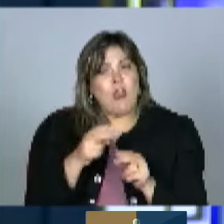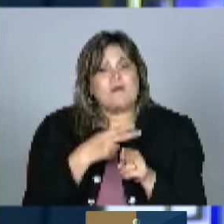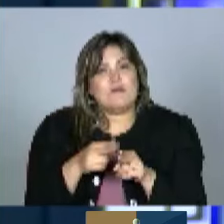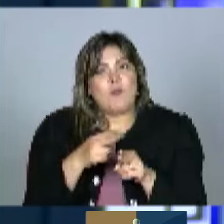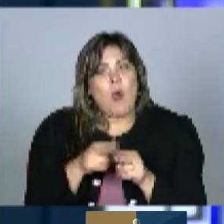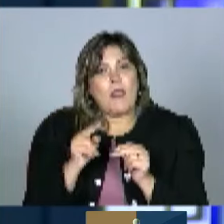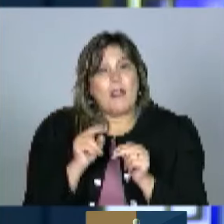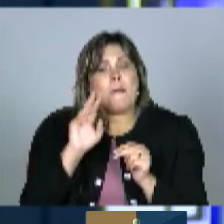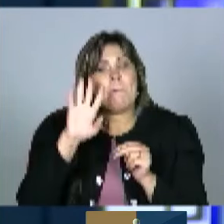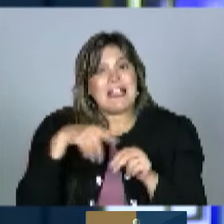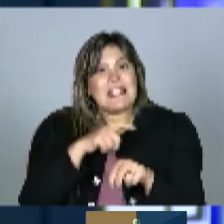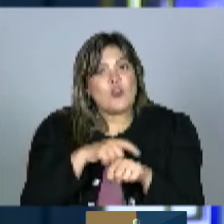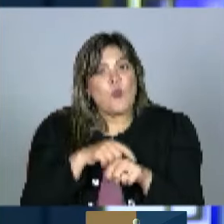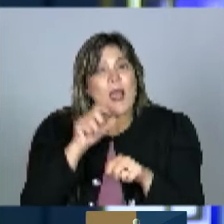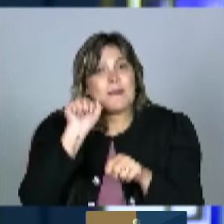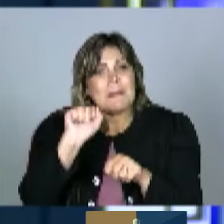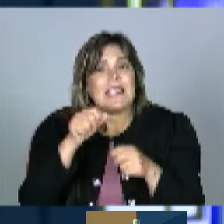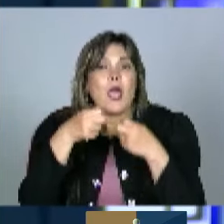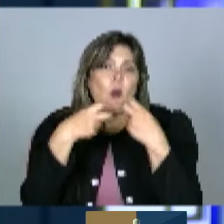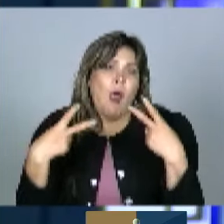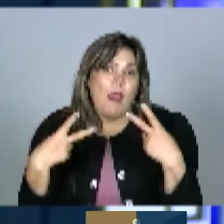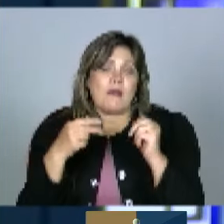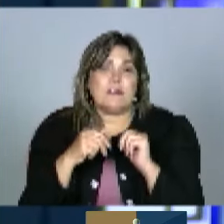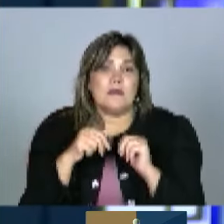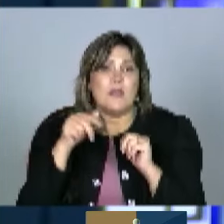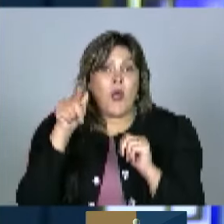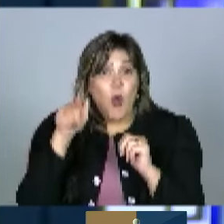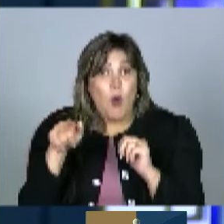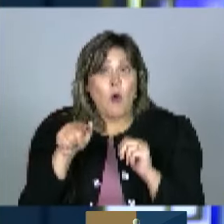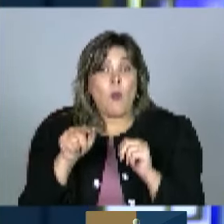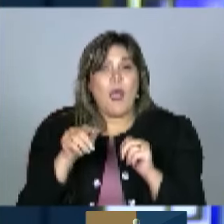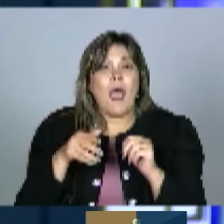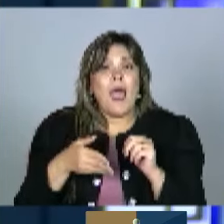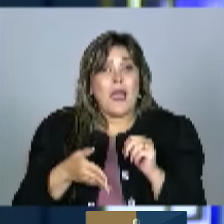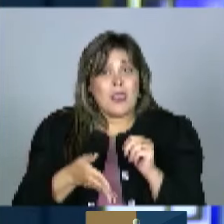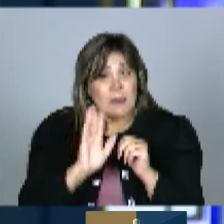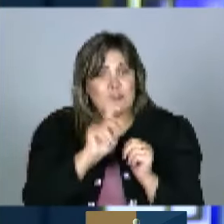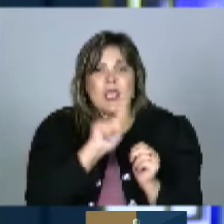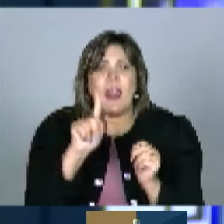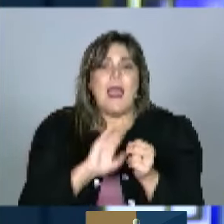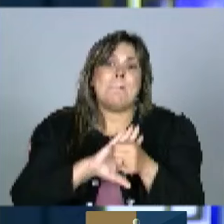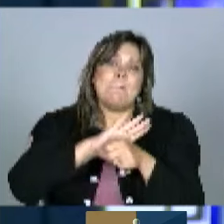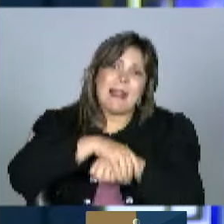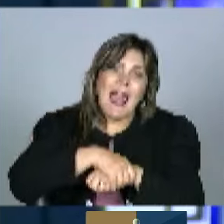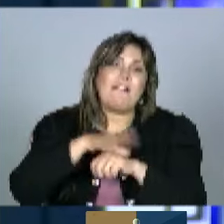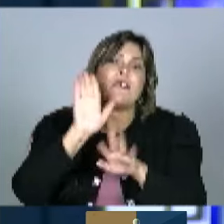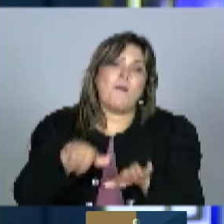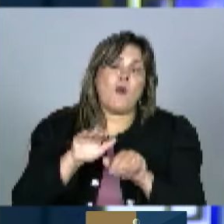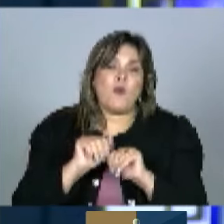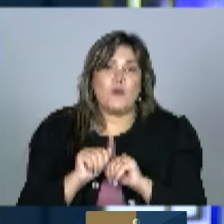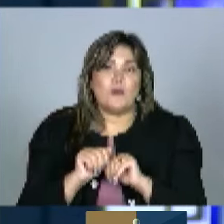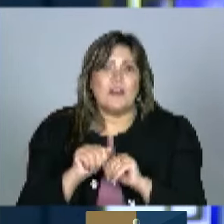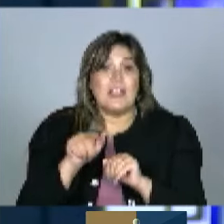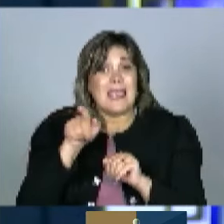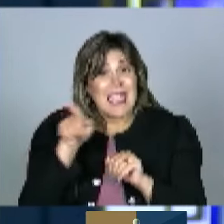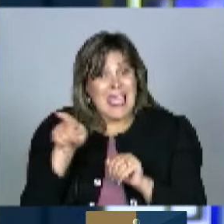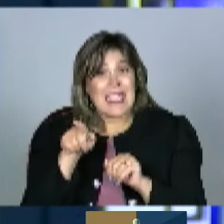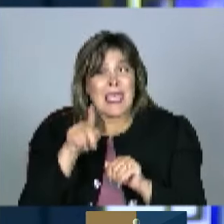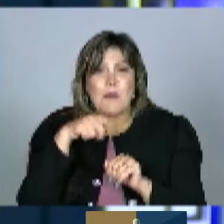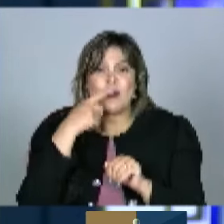انتهت المده بتاعته وما حبش يطلع هي تواطئ معاه وقالت لي لا ده بيدفع كل شهر وكويس و